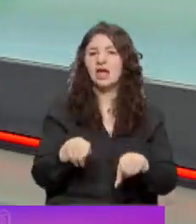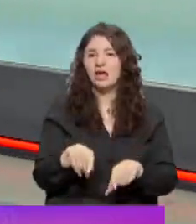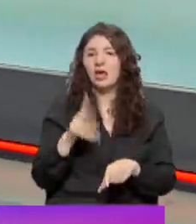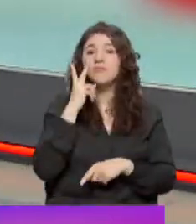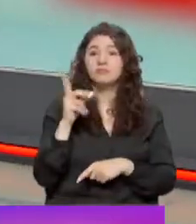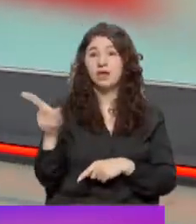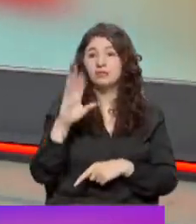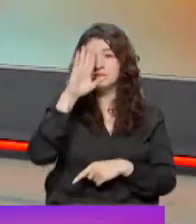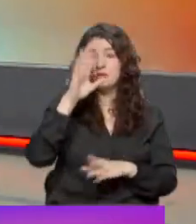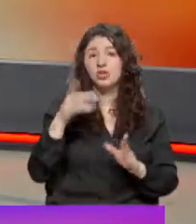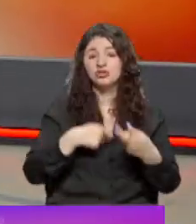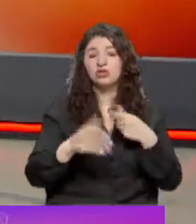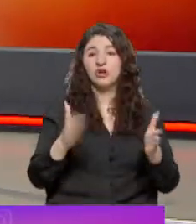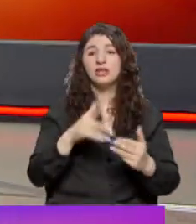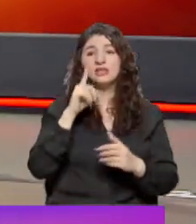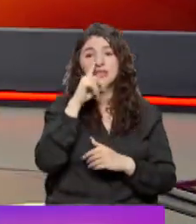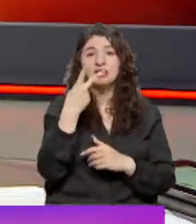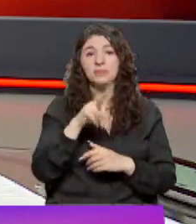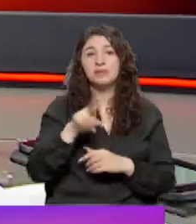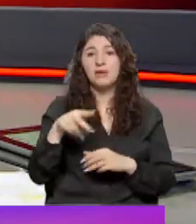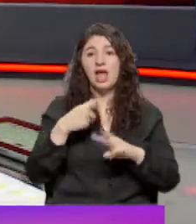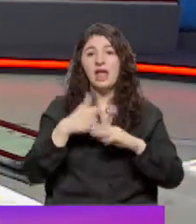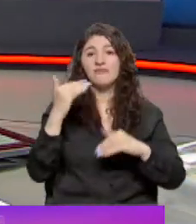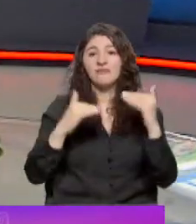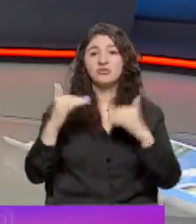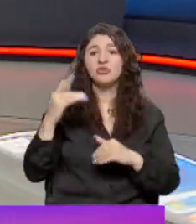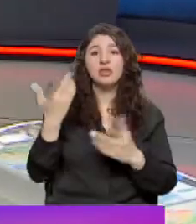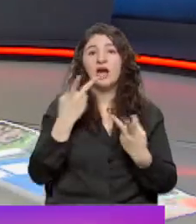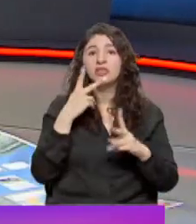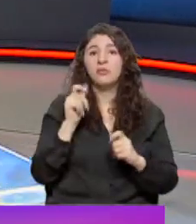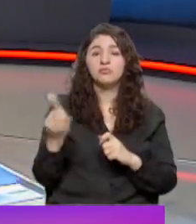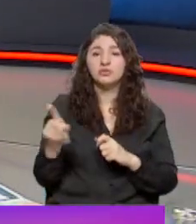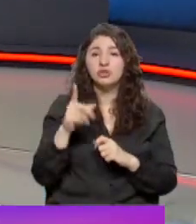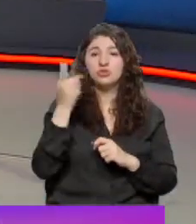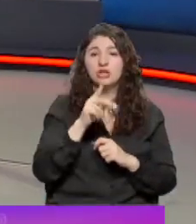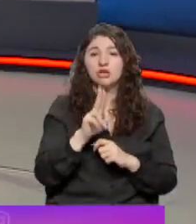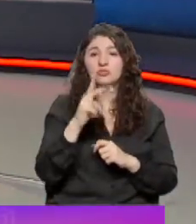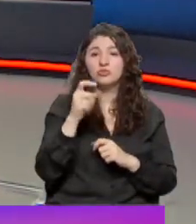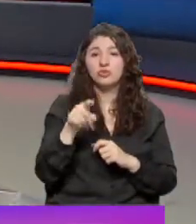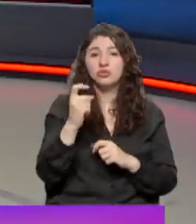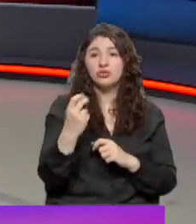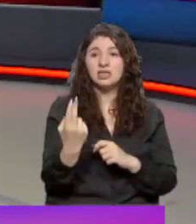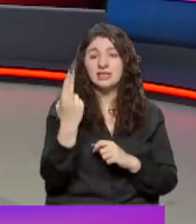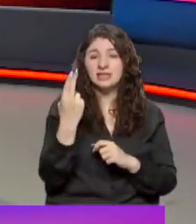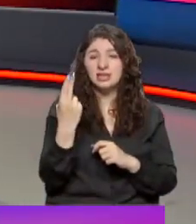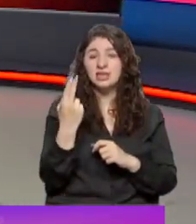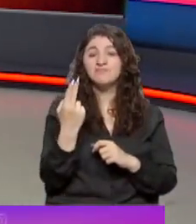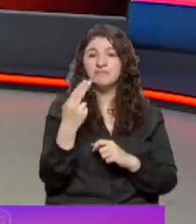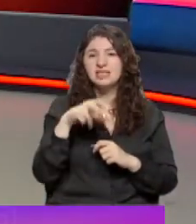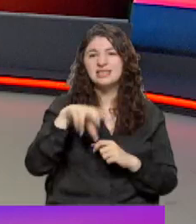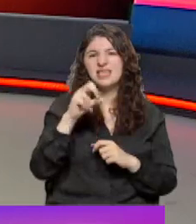geliyor bakalım İstanbul Ticaret Odası Nisan 2022 enflasyonu açıkladı yüzde 79.90